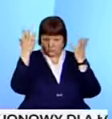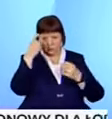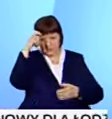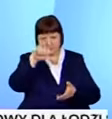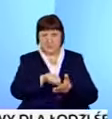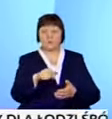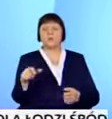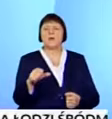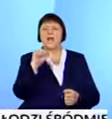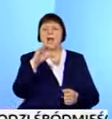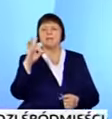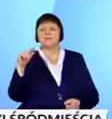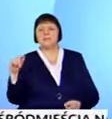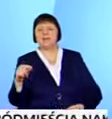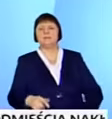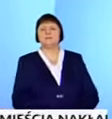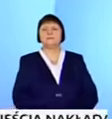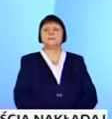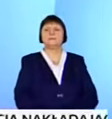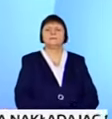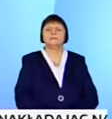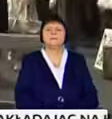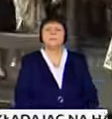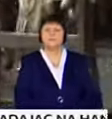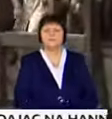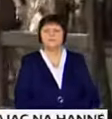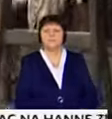Kultury w Akademii Sztuk Pięknych. Krystyna Piaseczna.